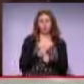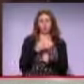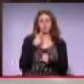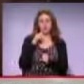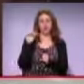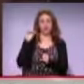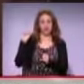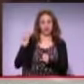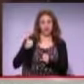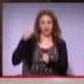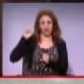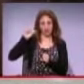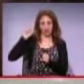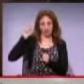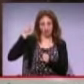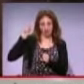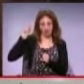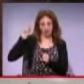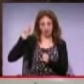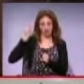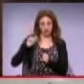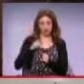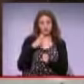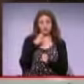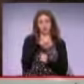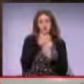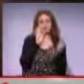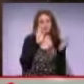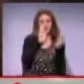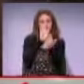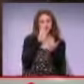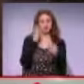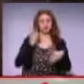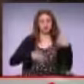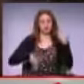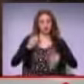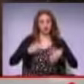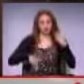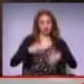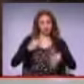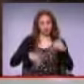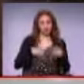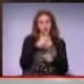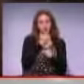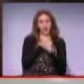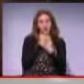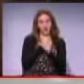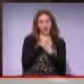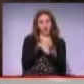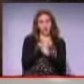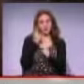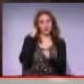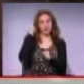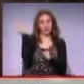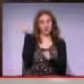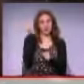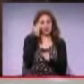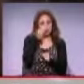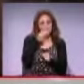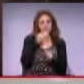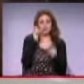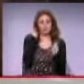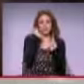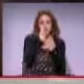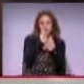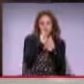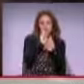عمار واحد من الناس نموذج تحدي إعاقة الجسدية قدر يحقق كل اللي هو عايزه يبقى فنان تشكيلي كبير عمل معارض